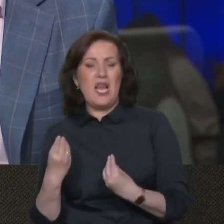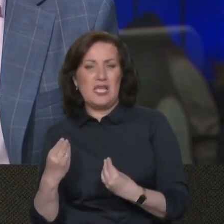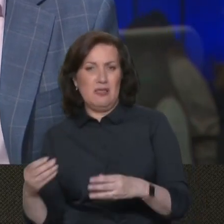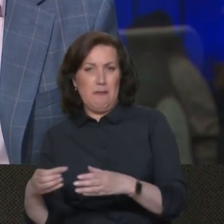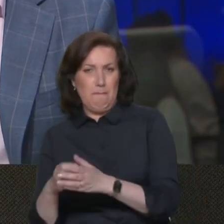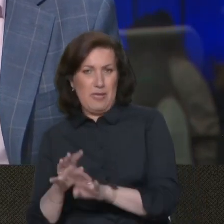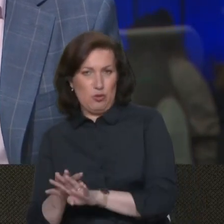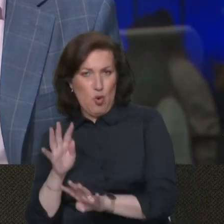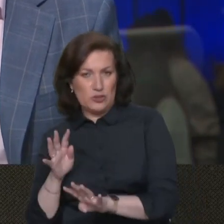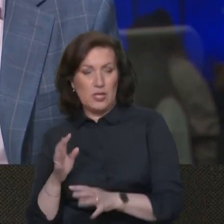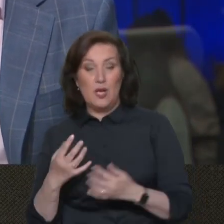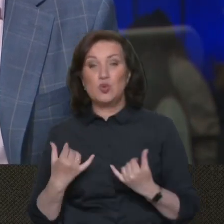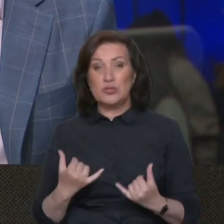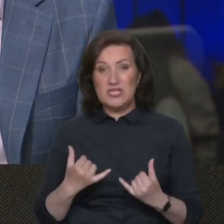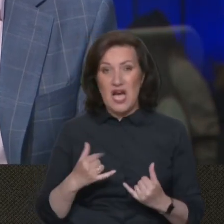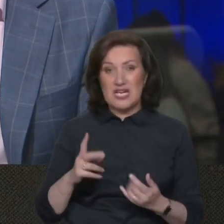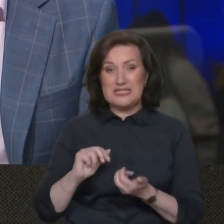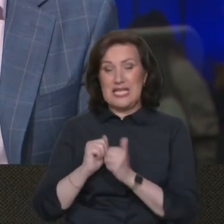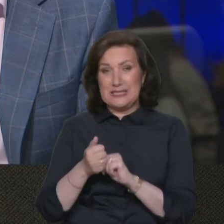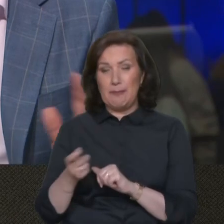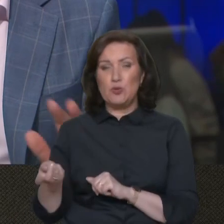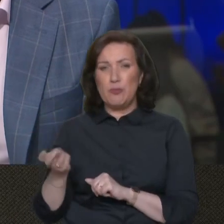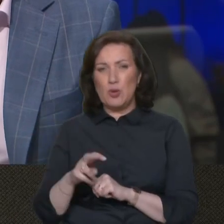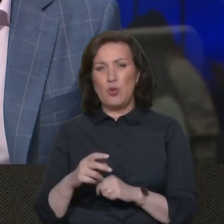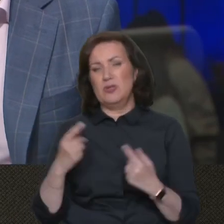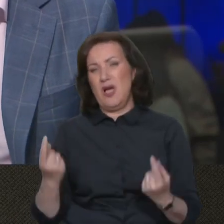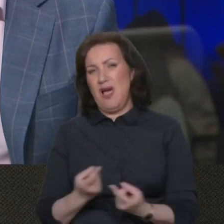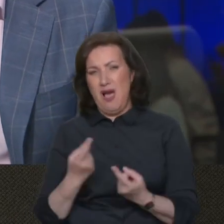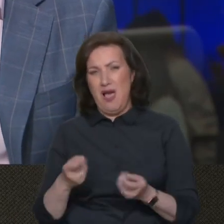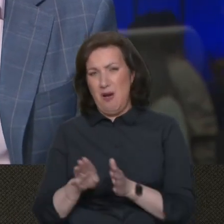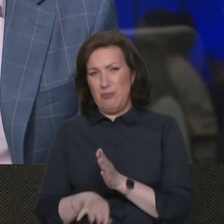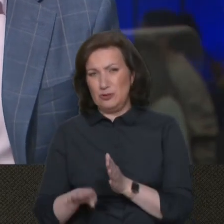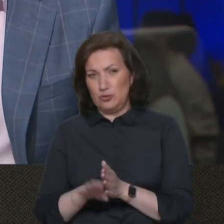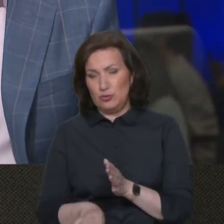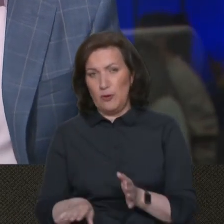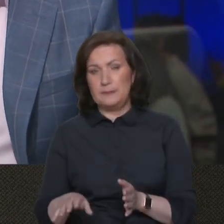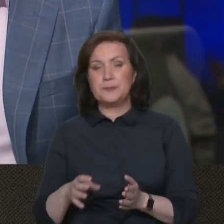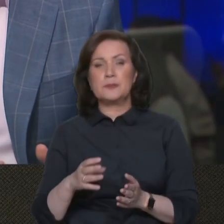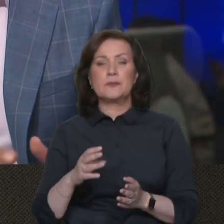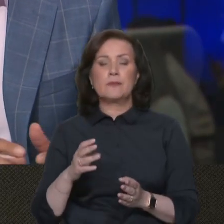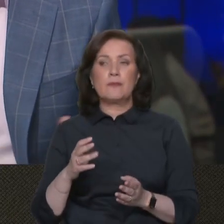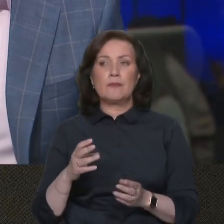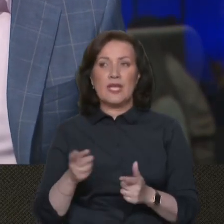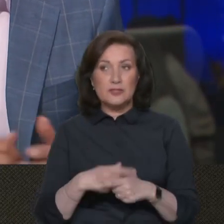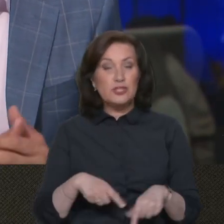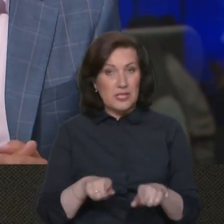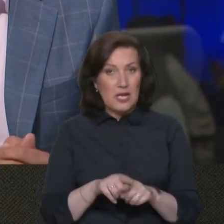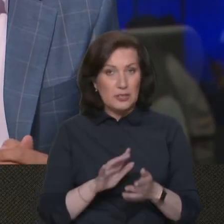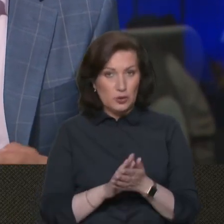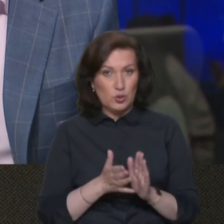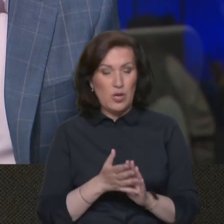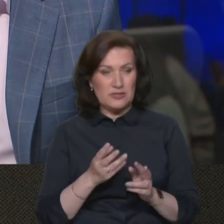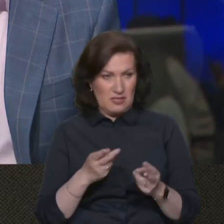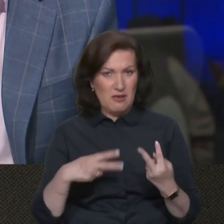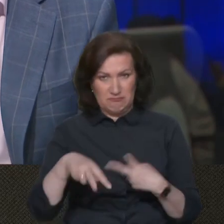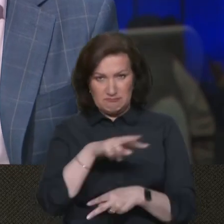то зараз туди на заміну їм приходить аби що, як він висловився. Ось чи така ситуація є